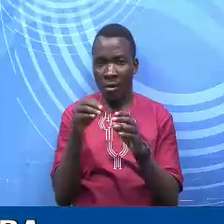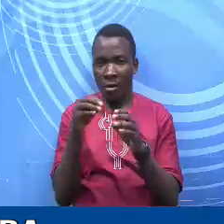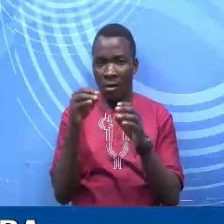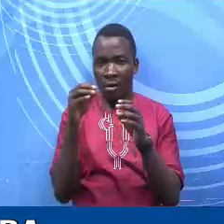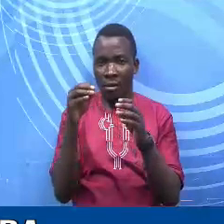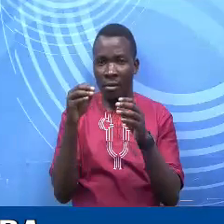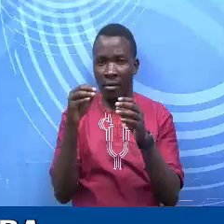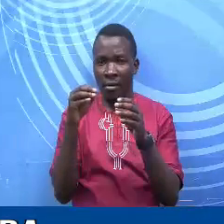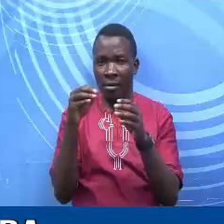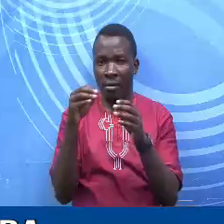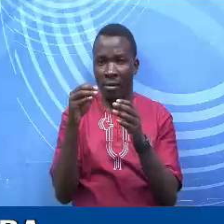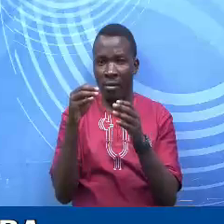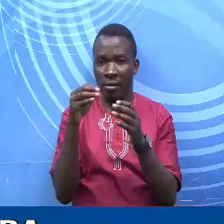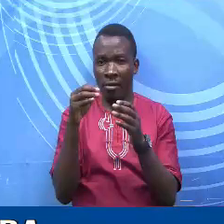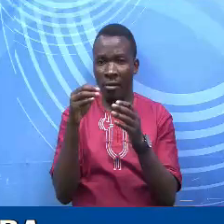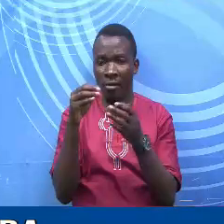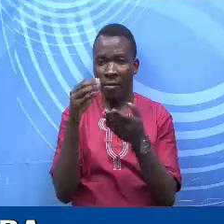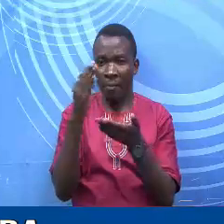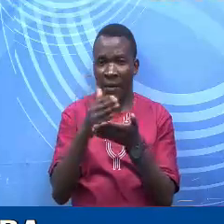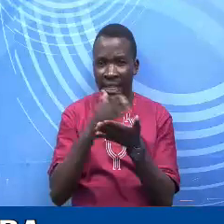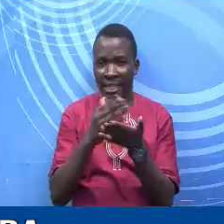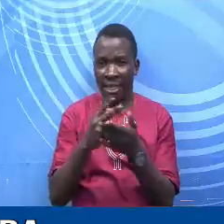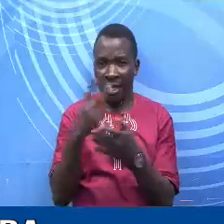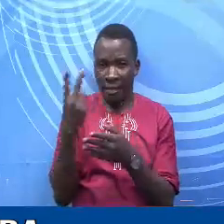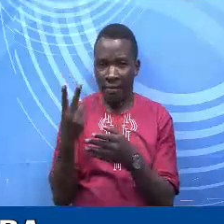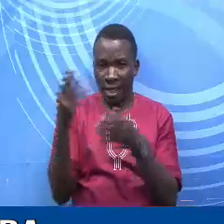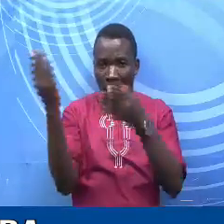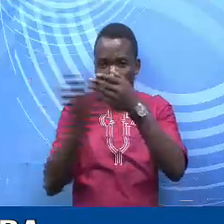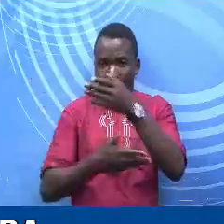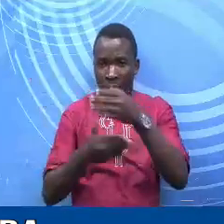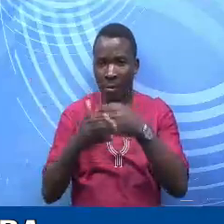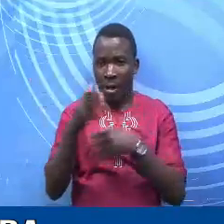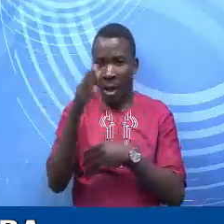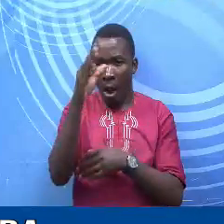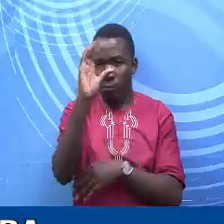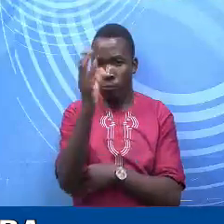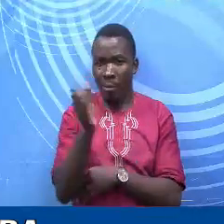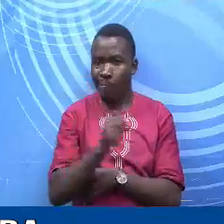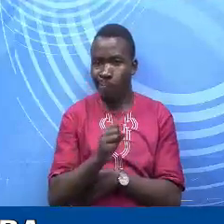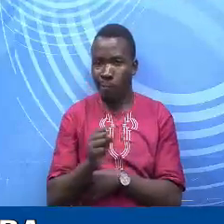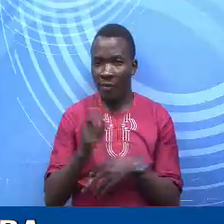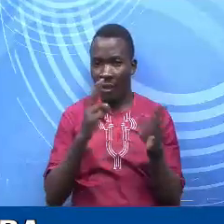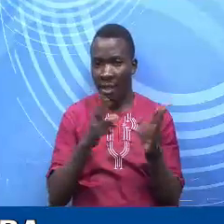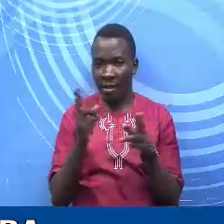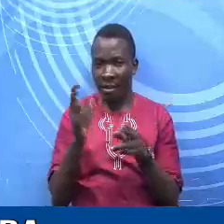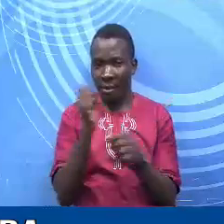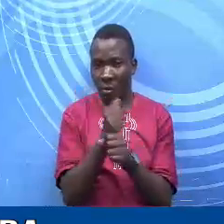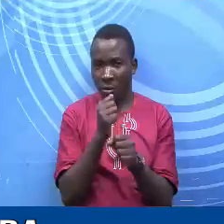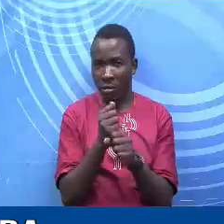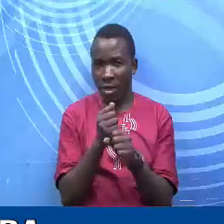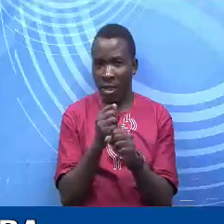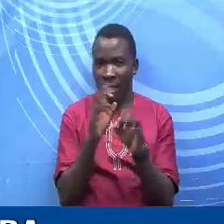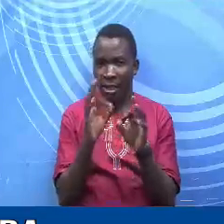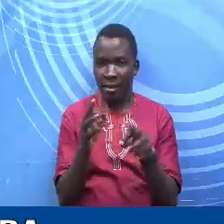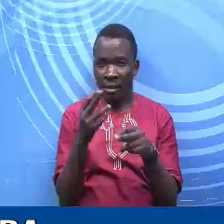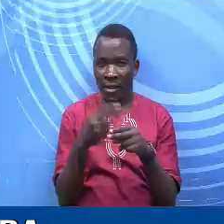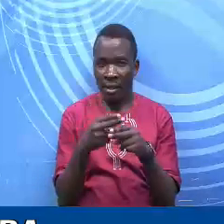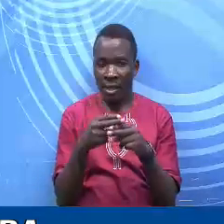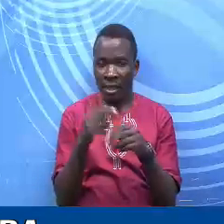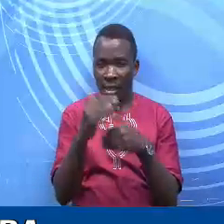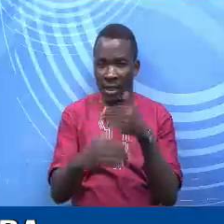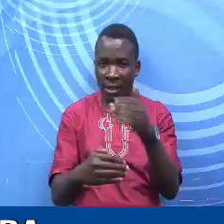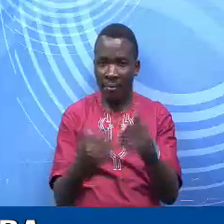igice cyo kubanza ugatema ibiti bishaje byari bisanzwemo, hanyuma tugakora icyo bita etape ya